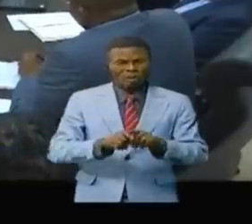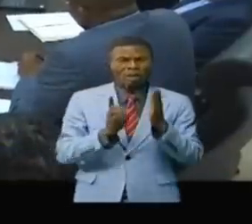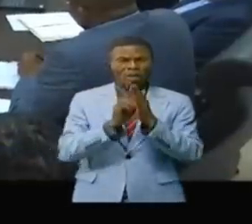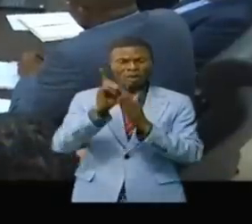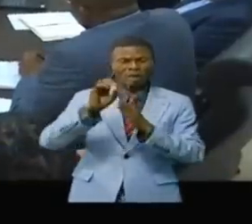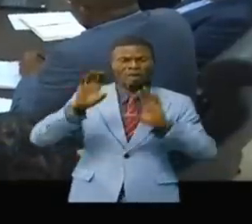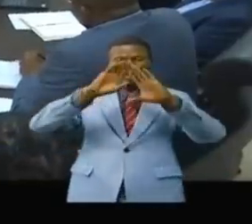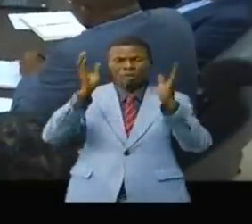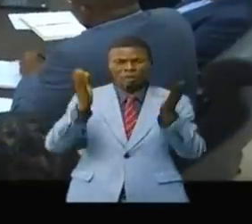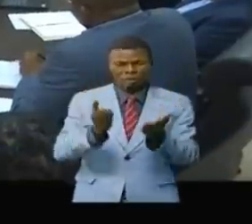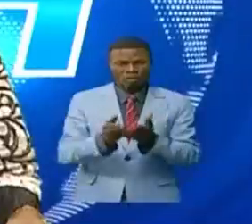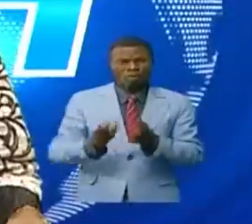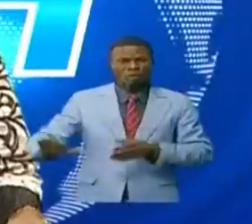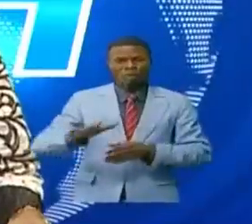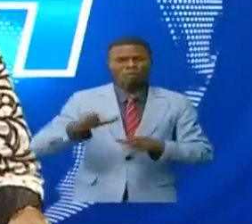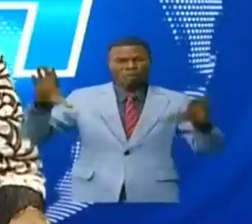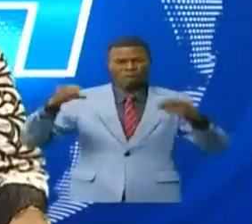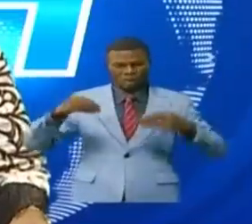des communautés d'accueil.